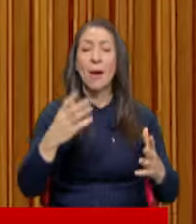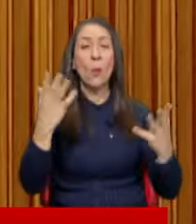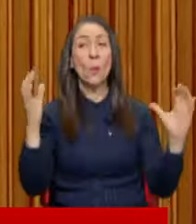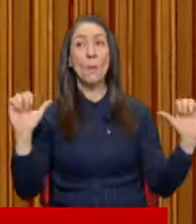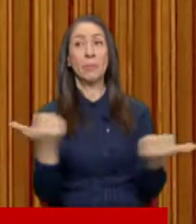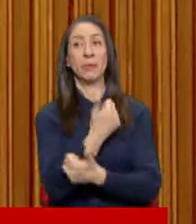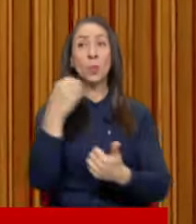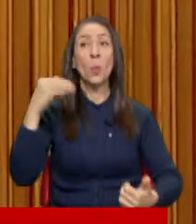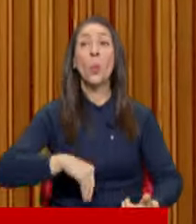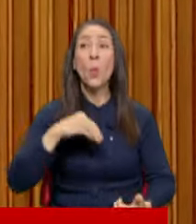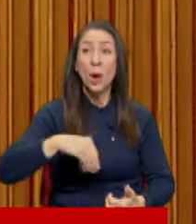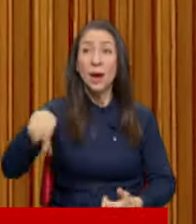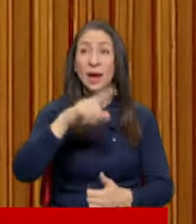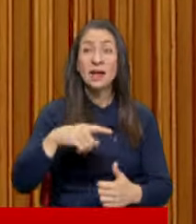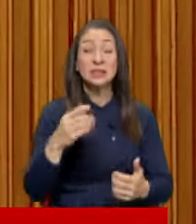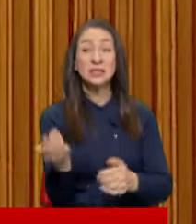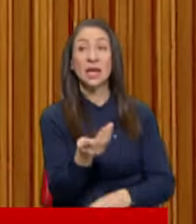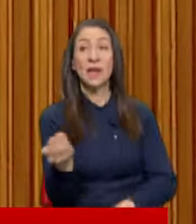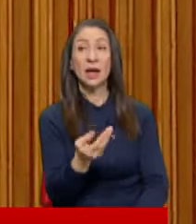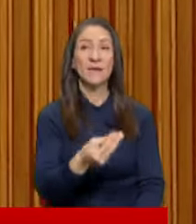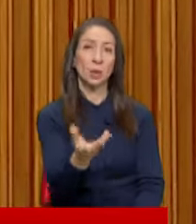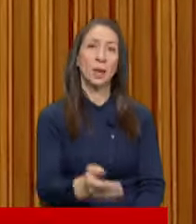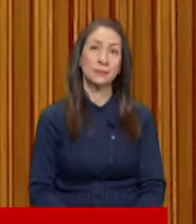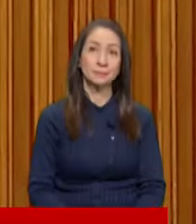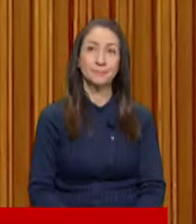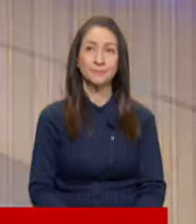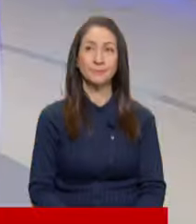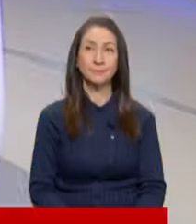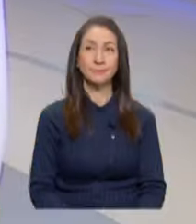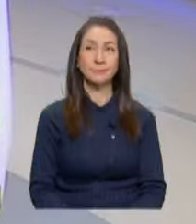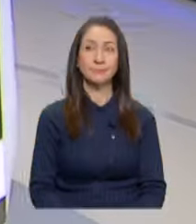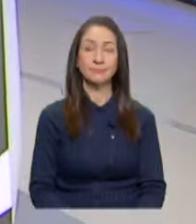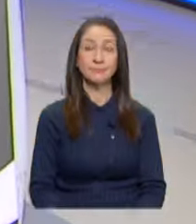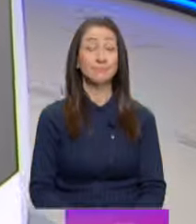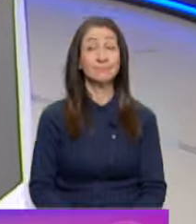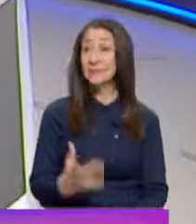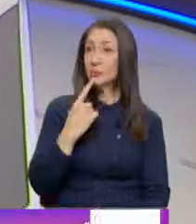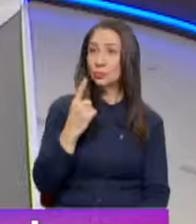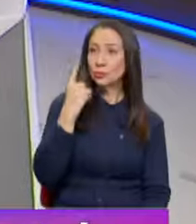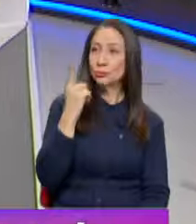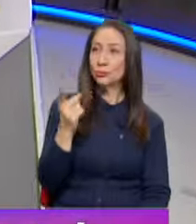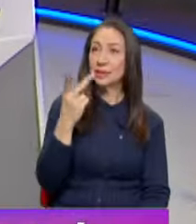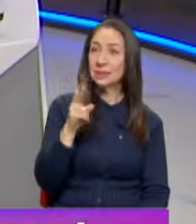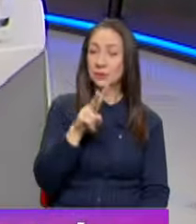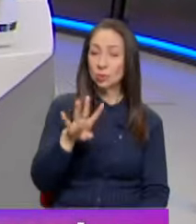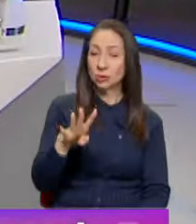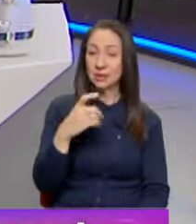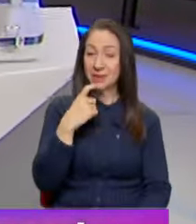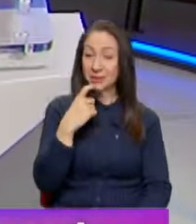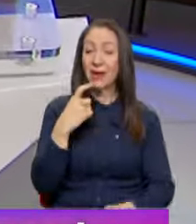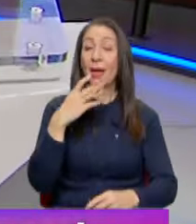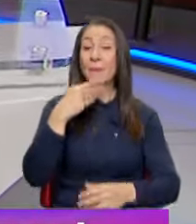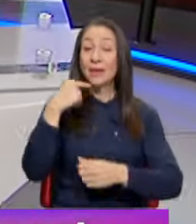ediyorlar sanırsınız sadaka veriyorlar ne dersiniz Efendim 2024 yılı